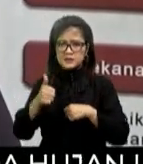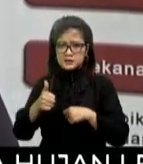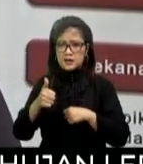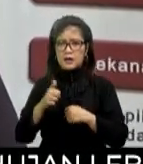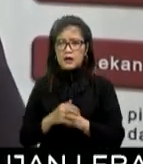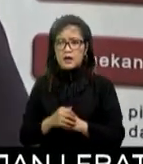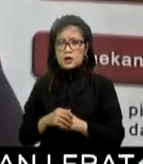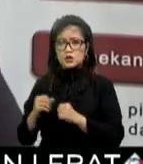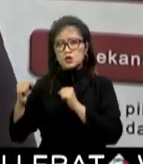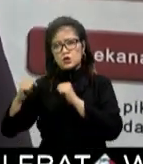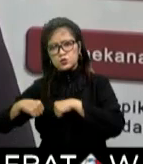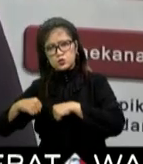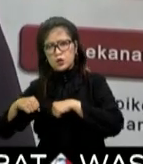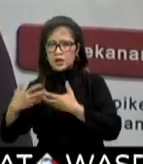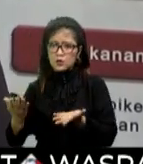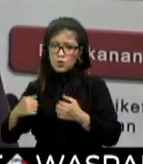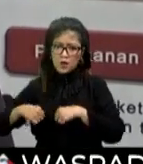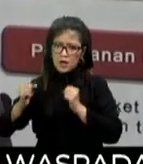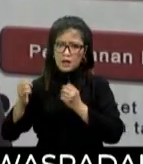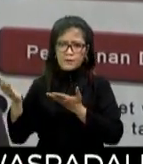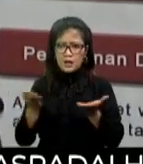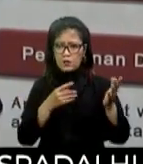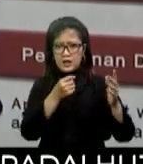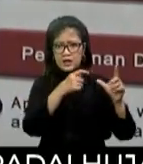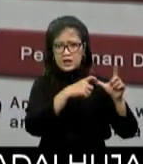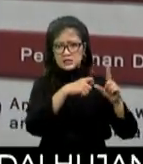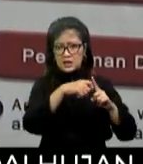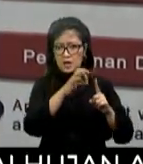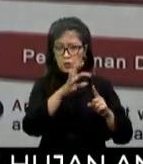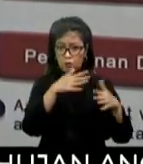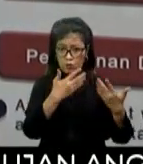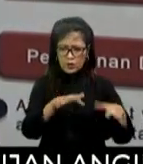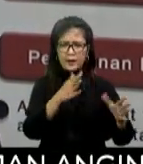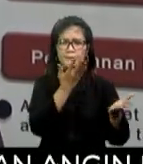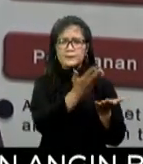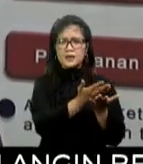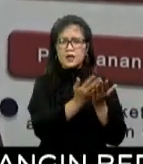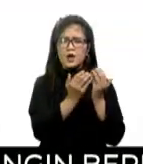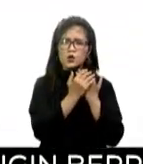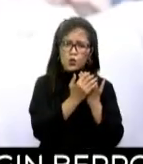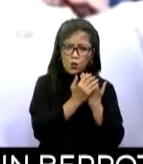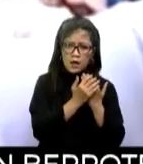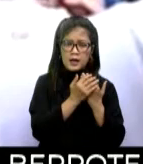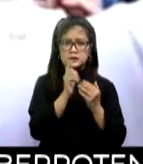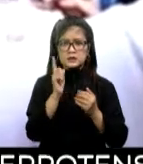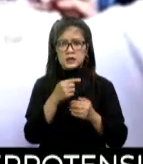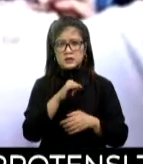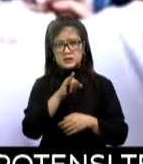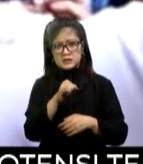juga sudah berangkat ke rsko Minta doanya aja teman-teman juga karena memang kan kehilafan jugalah